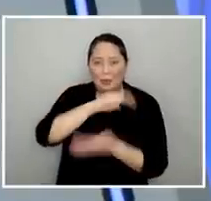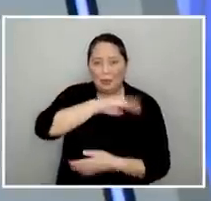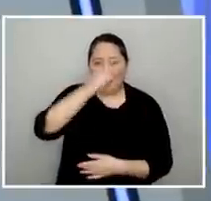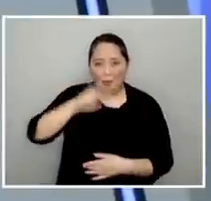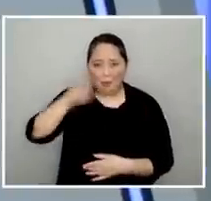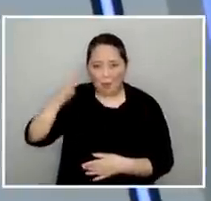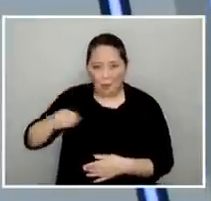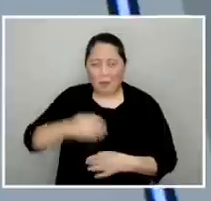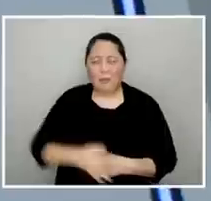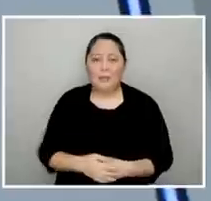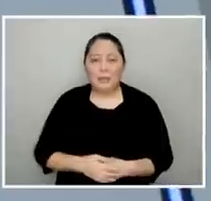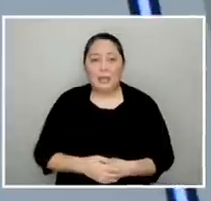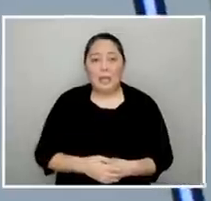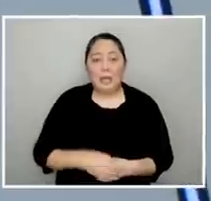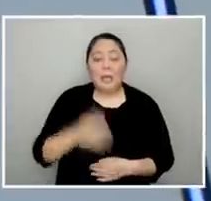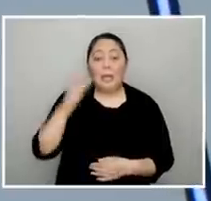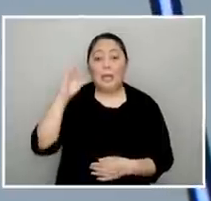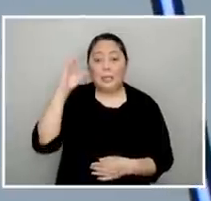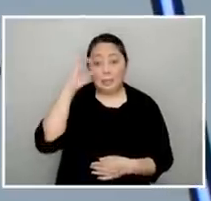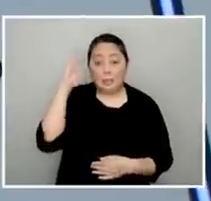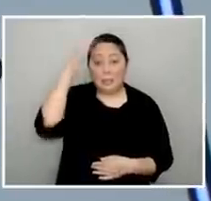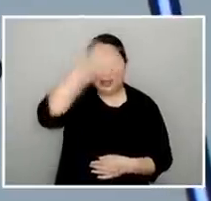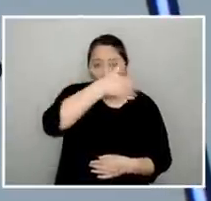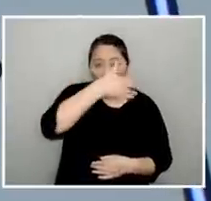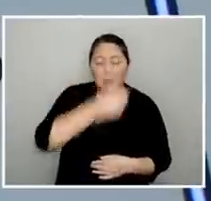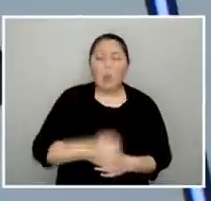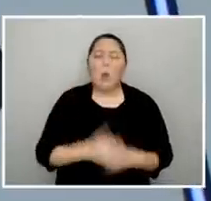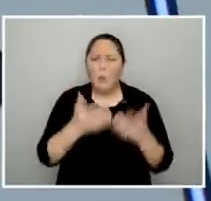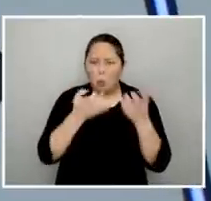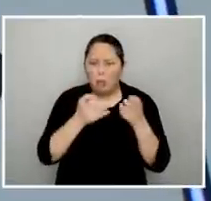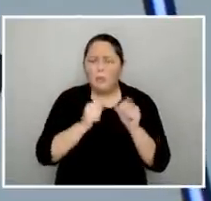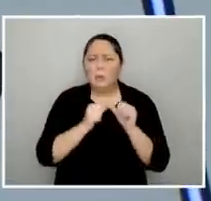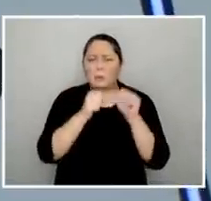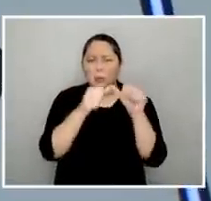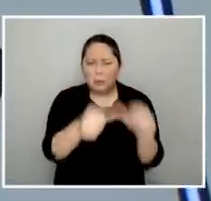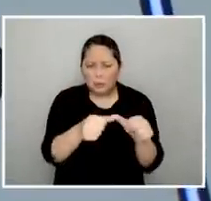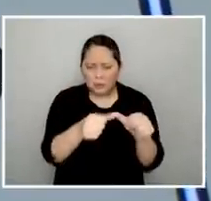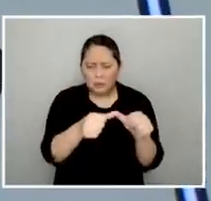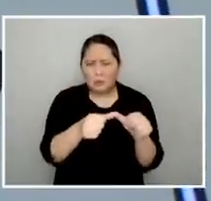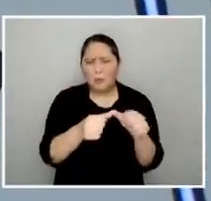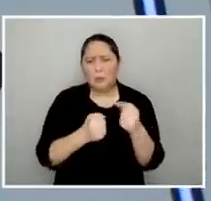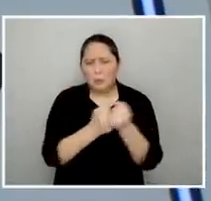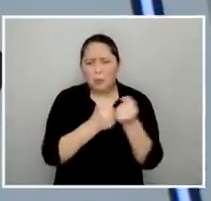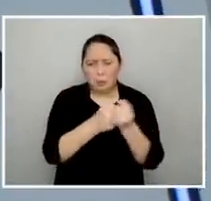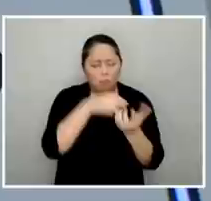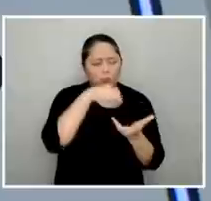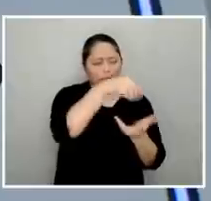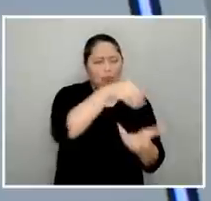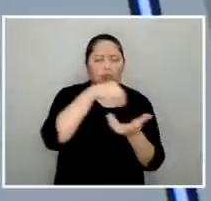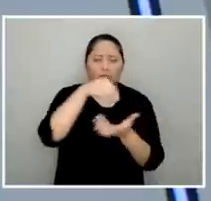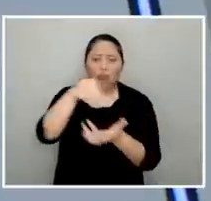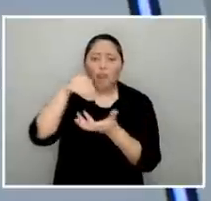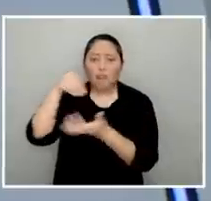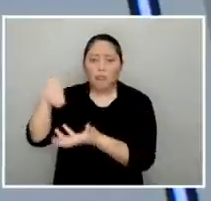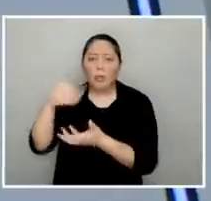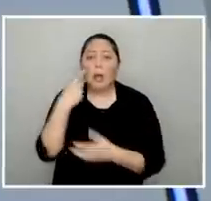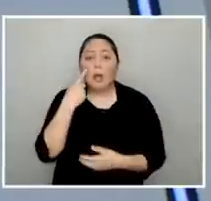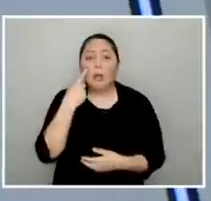ng ayuda sa mga driver at operators ng mga pampublikong sasakyan dahil sa halalan.